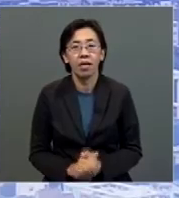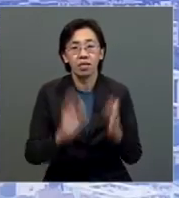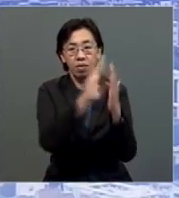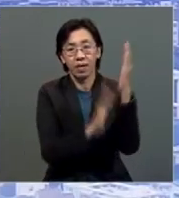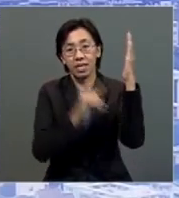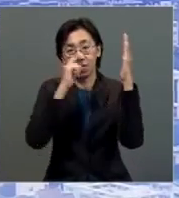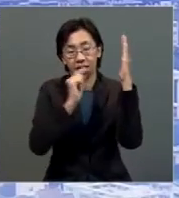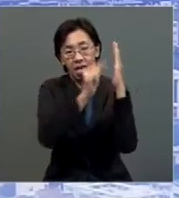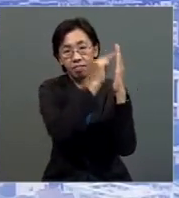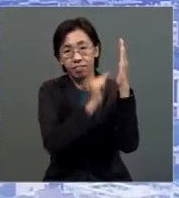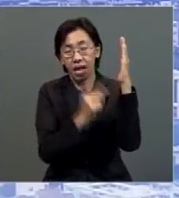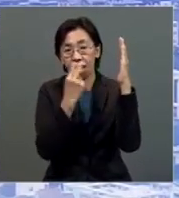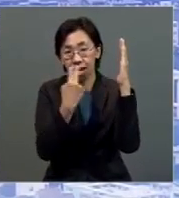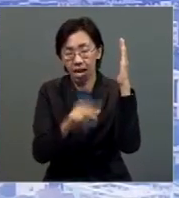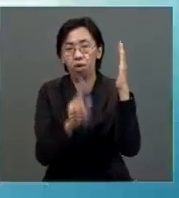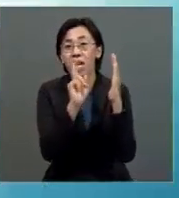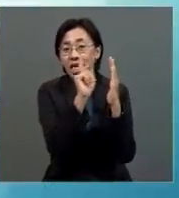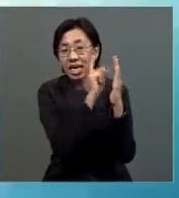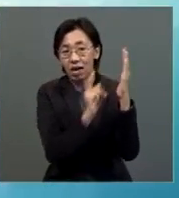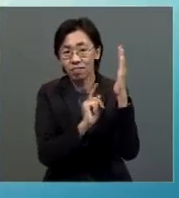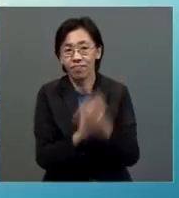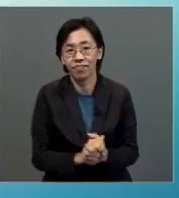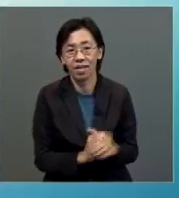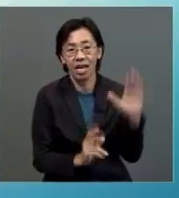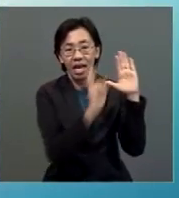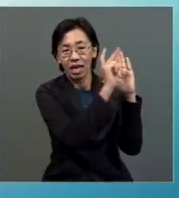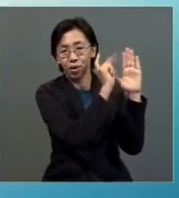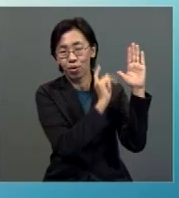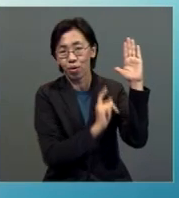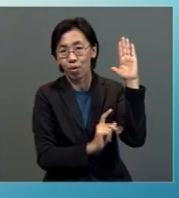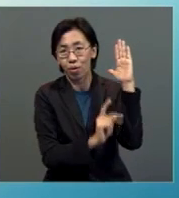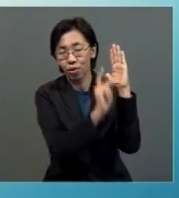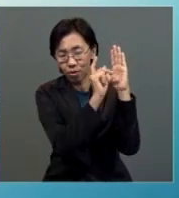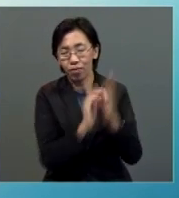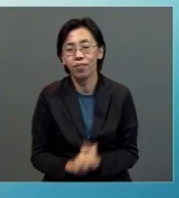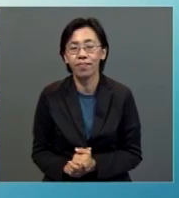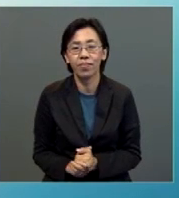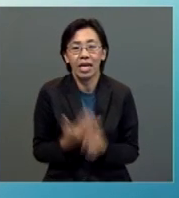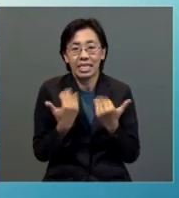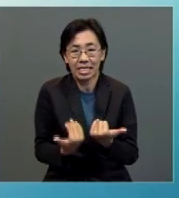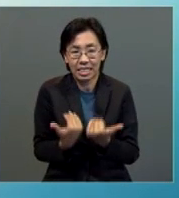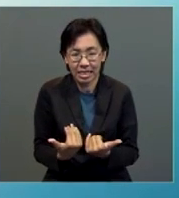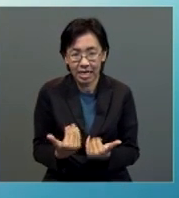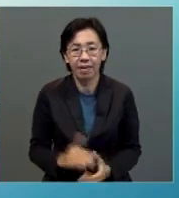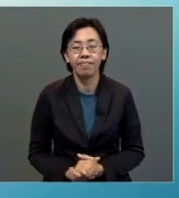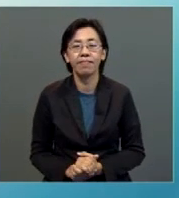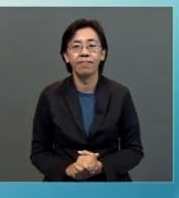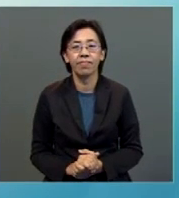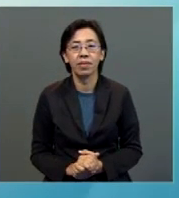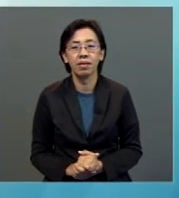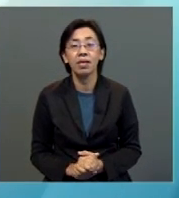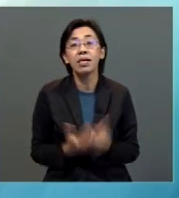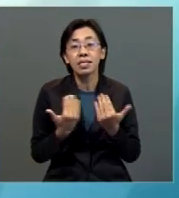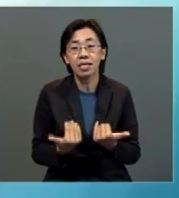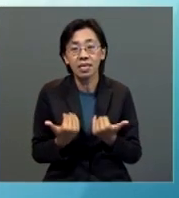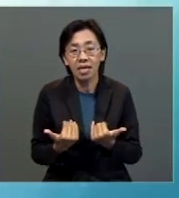นี้นะครับเราก็จะเห็นสีเขียวนะครับเต็มไปหมดนะครับในช่วงตอนนี้นะครับก็จะเห็นว่